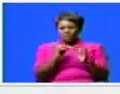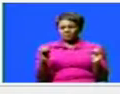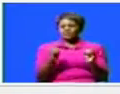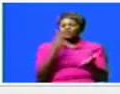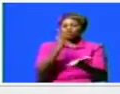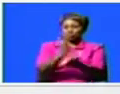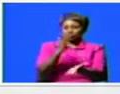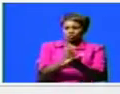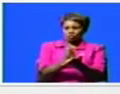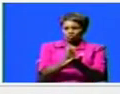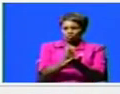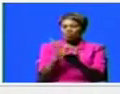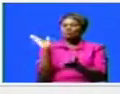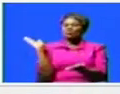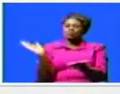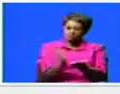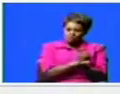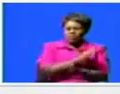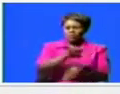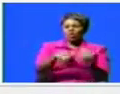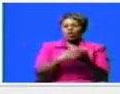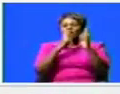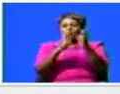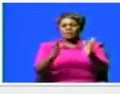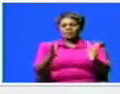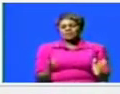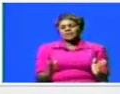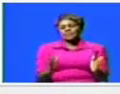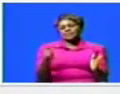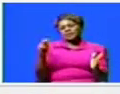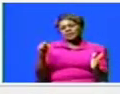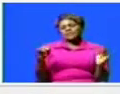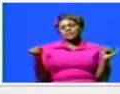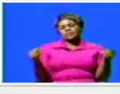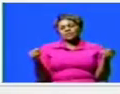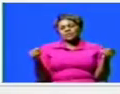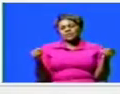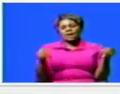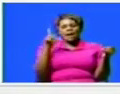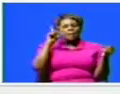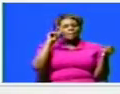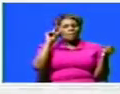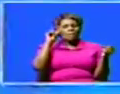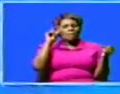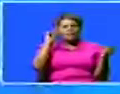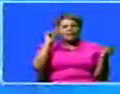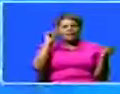Hakika hayo yote yatapita. Francis Mtalaki, KT News, Mombasa.